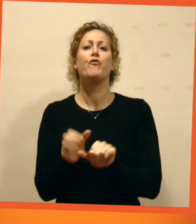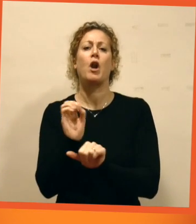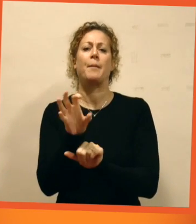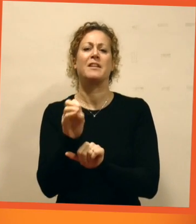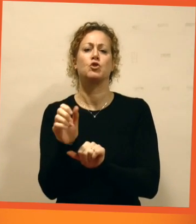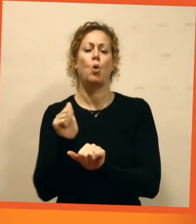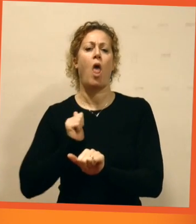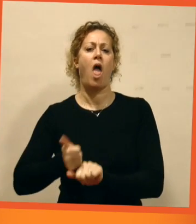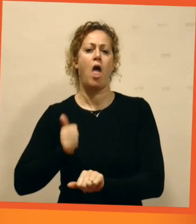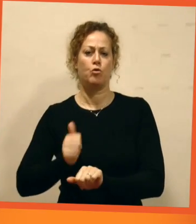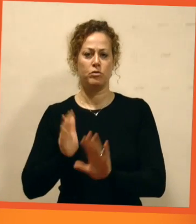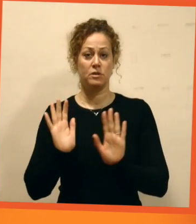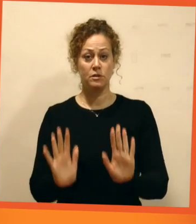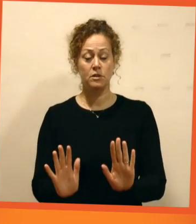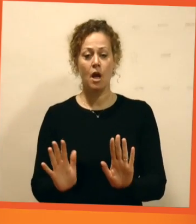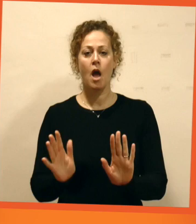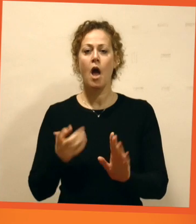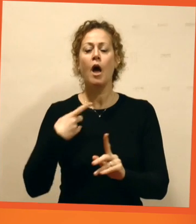filosofia del